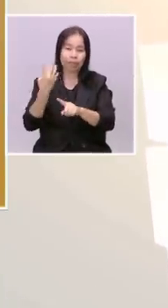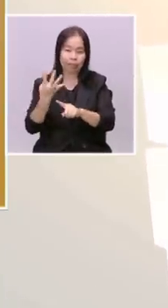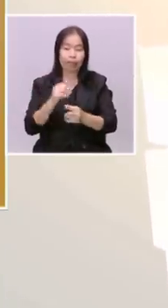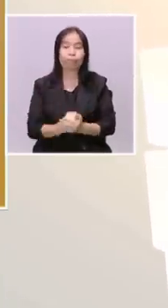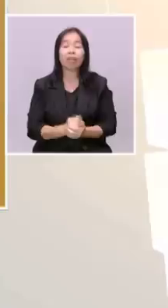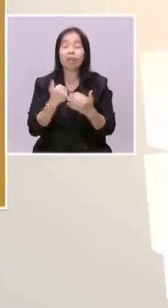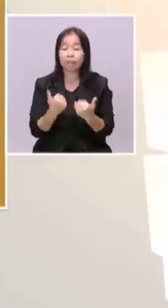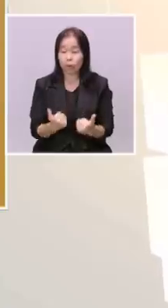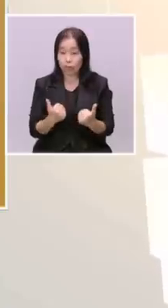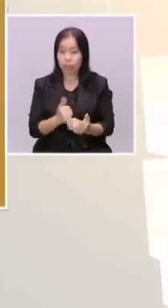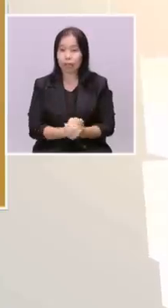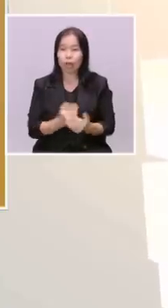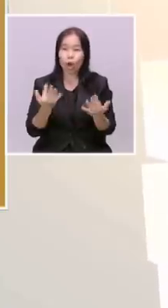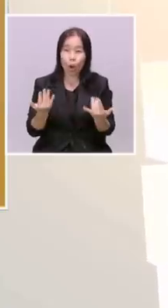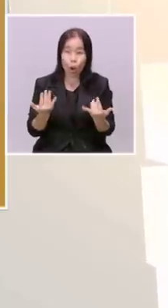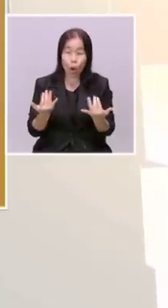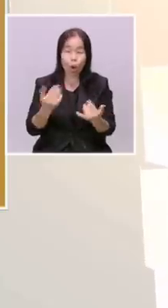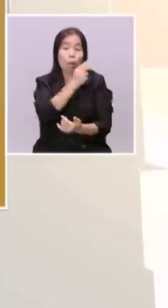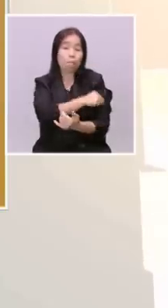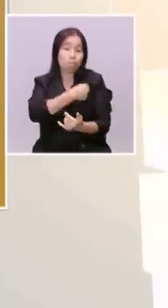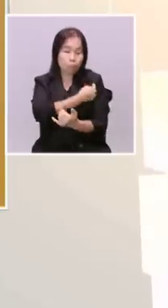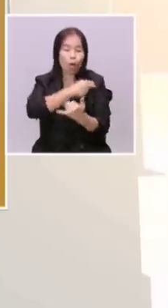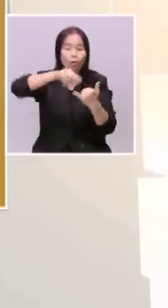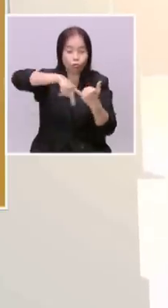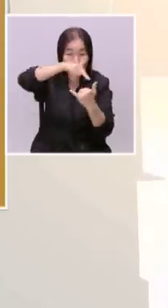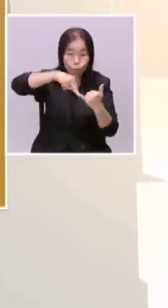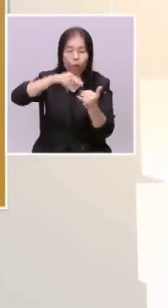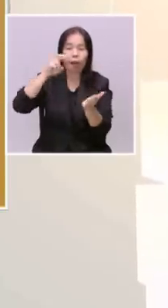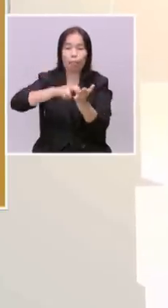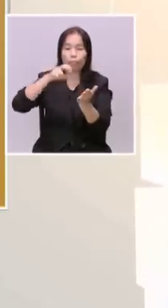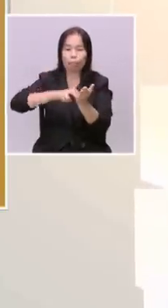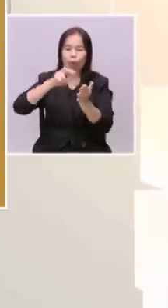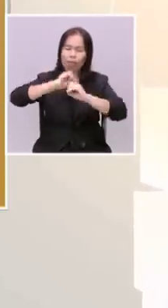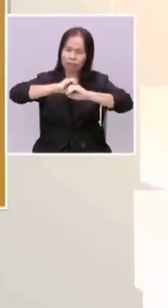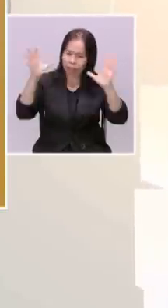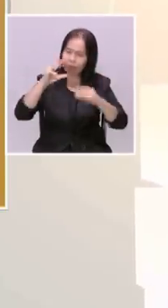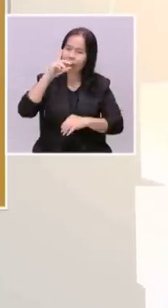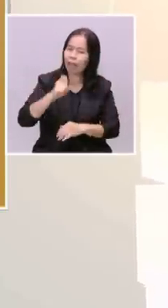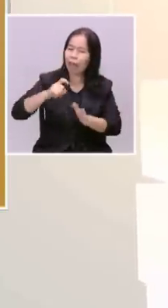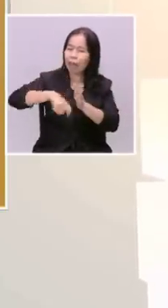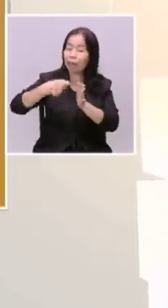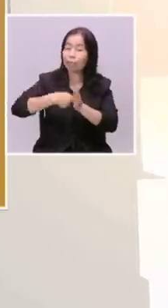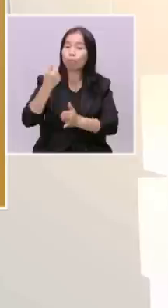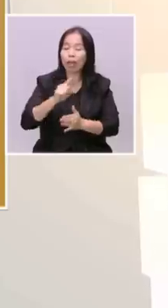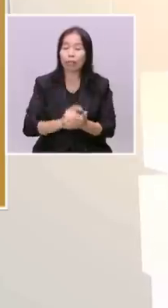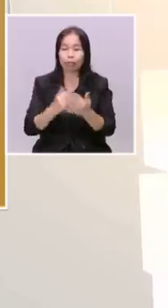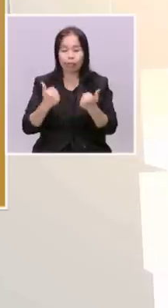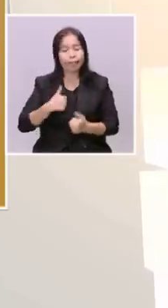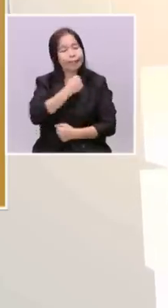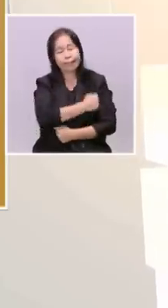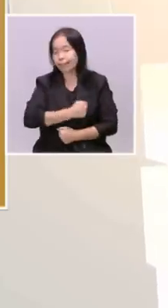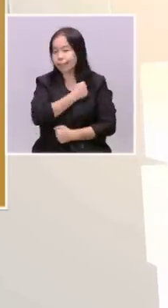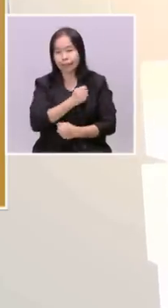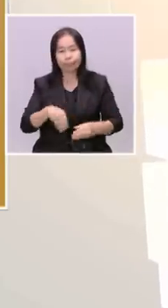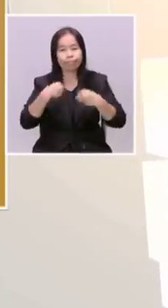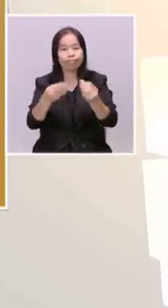ตอนนี้ต้องออรอติดตามนะคะว่าการสอบสวนโรคของรายนี้เสียชีวิตอย่างไรนะคะแต่อย่างไรก็ตามต้องขอแสดงความเสีย